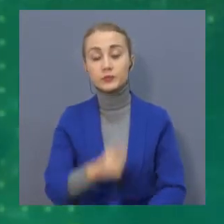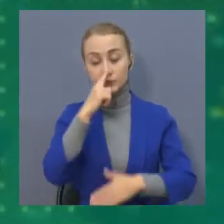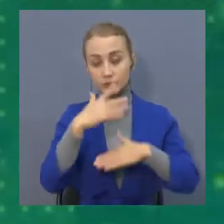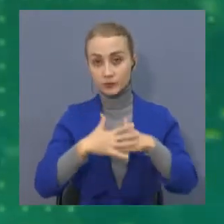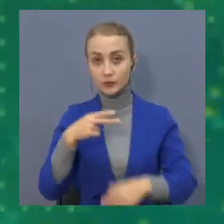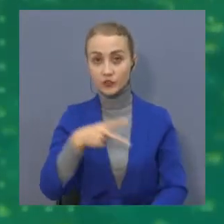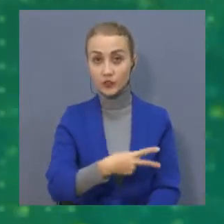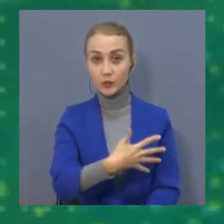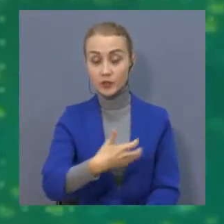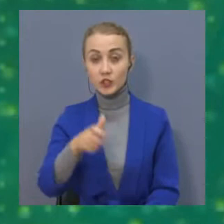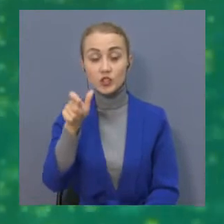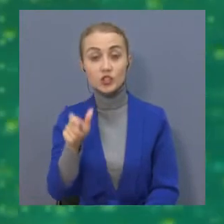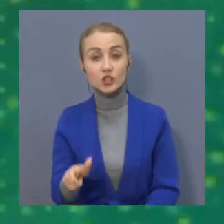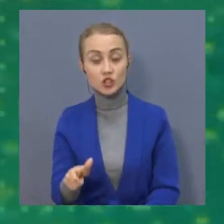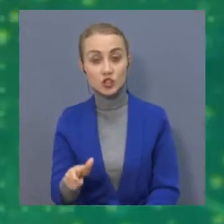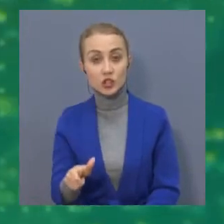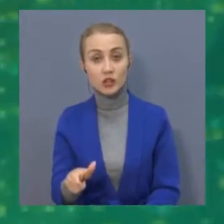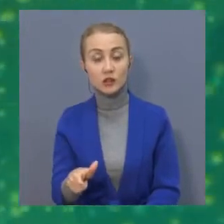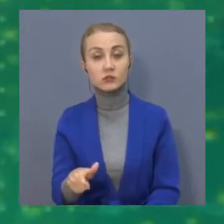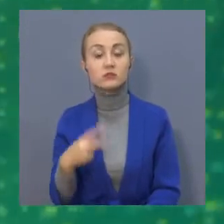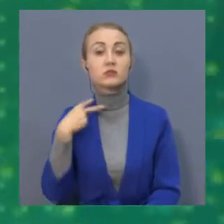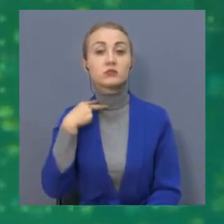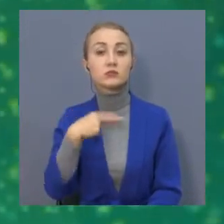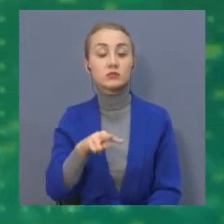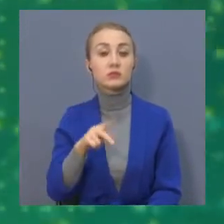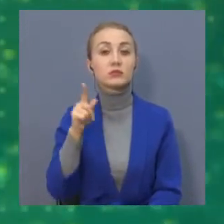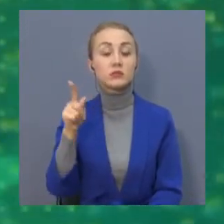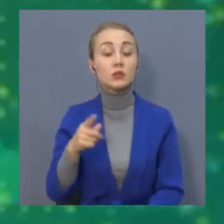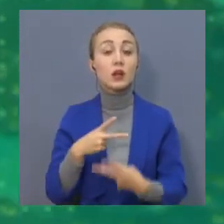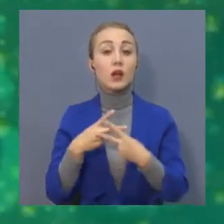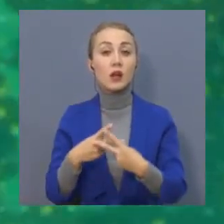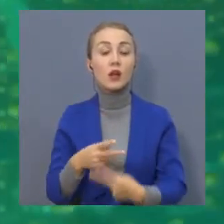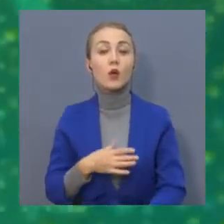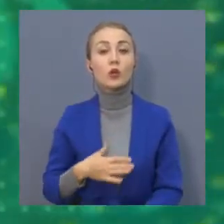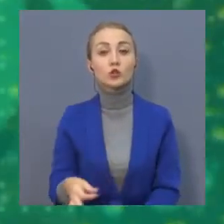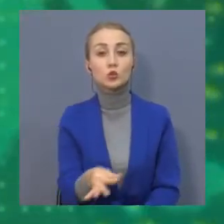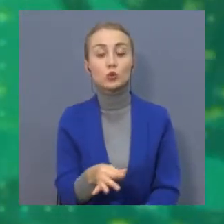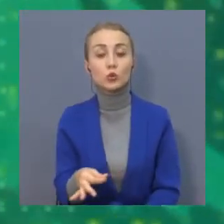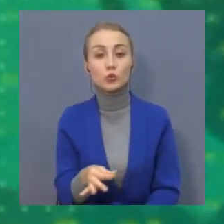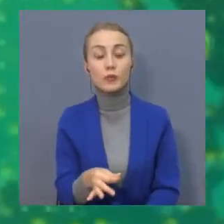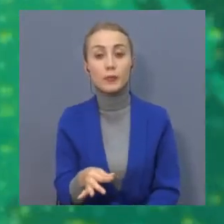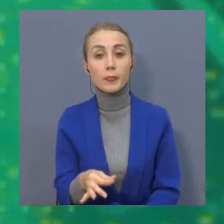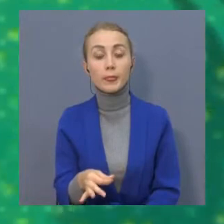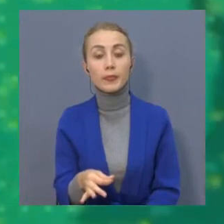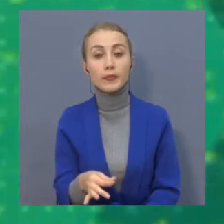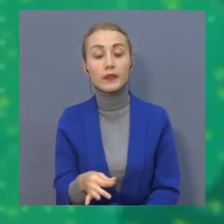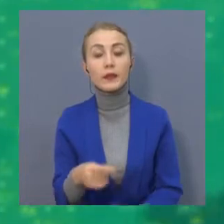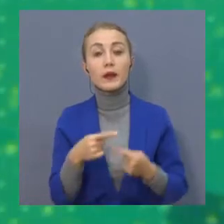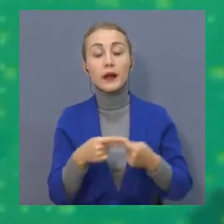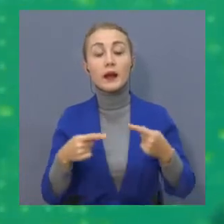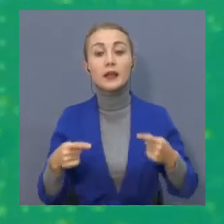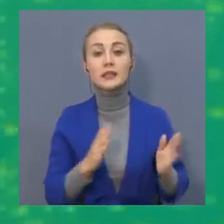адам Ақмола облысында жазасын өтуде. Пенитенциарлық жүйе сотталғандардың денсаулығы мен азаматтық ар-ождан бостандығын қамтамасыз